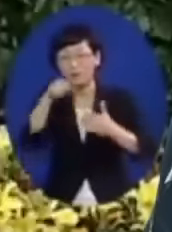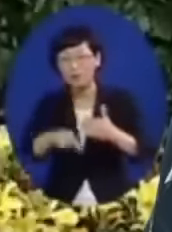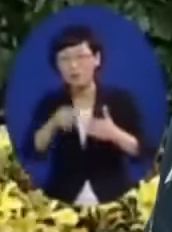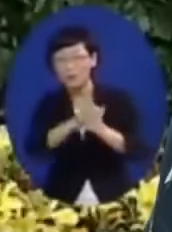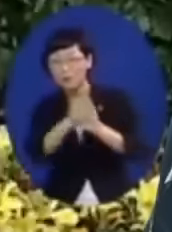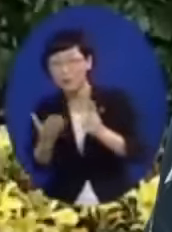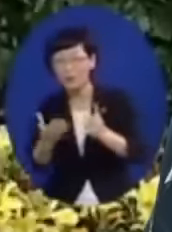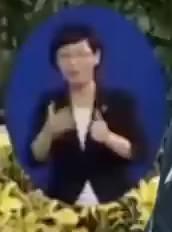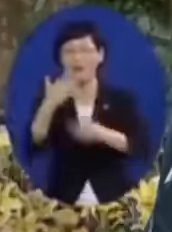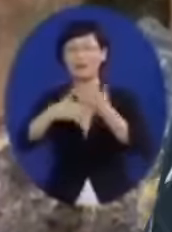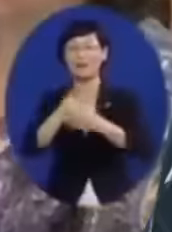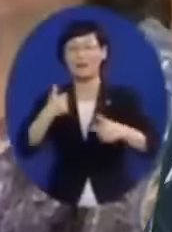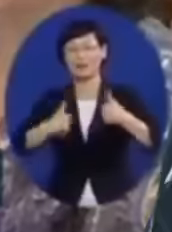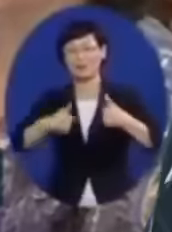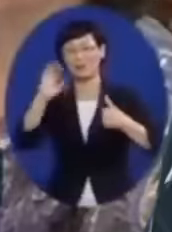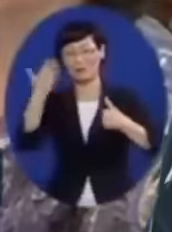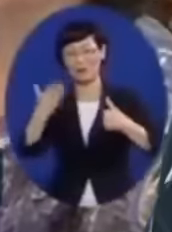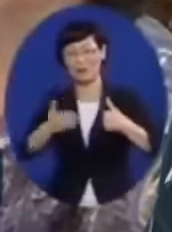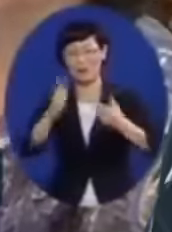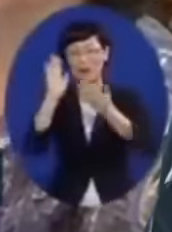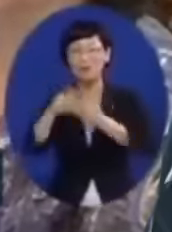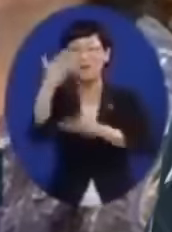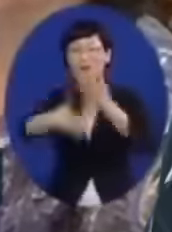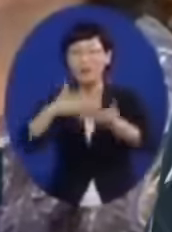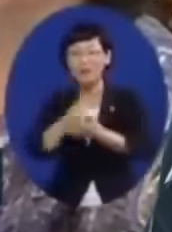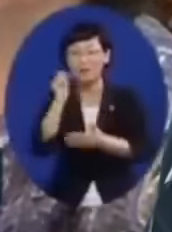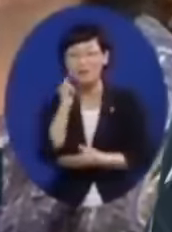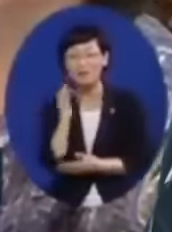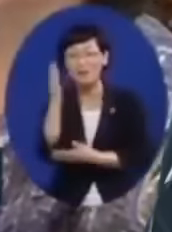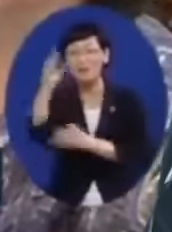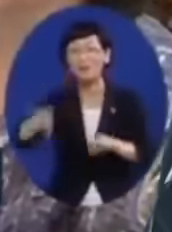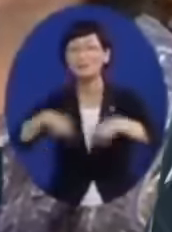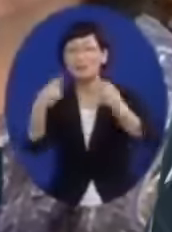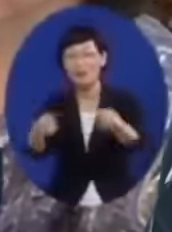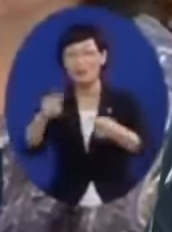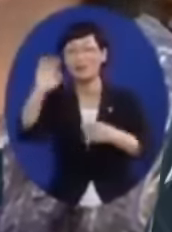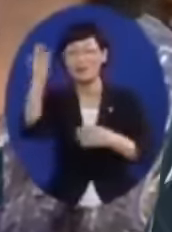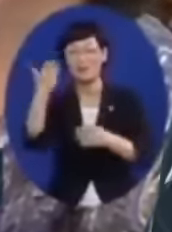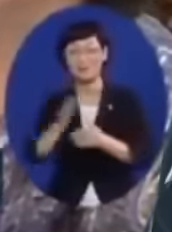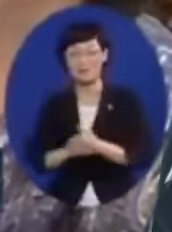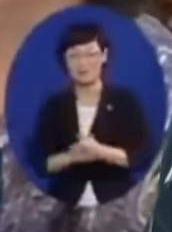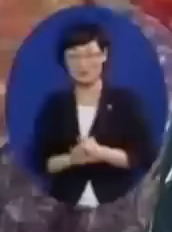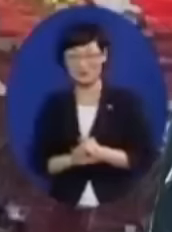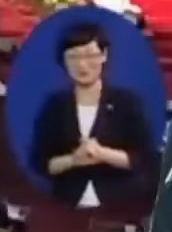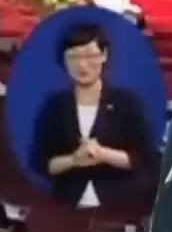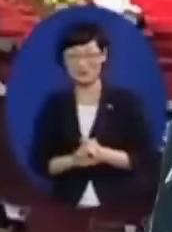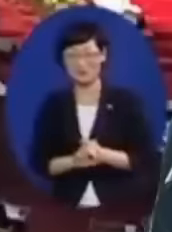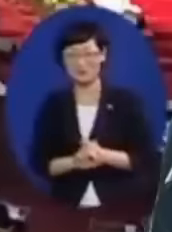하나님의 기쁨이 되고 장차 하나님의 영광에 들어가게 되는 것입니다.